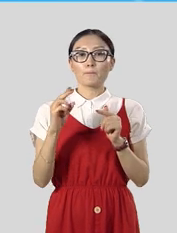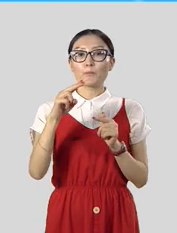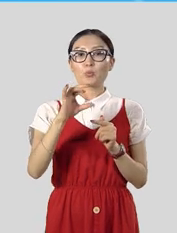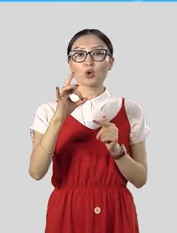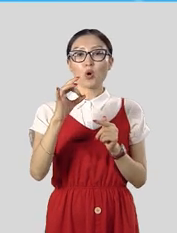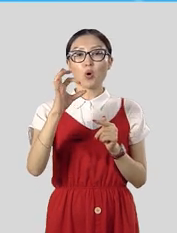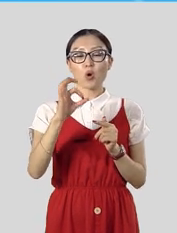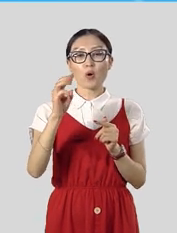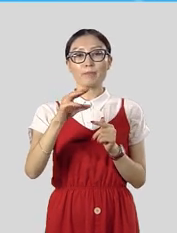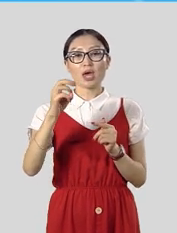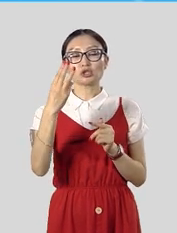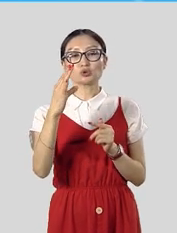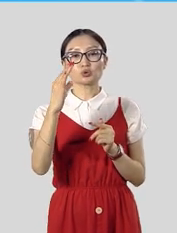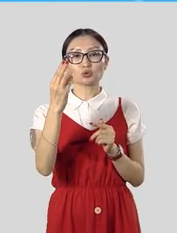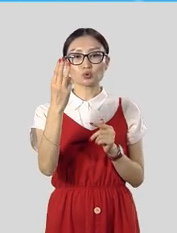Промежуточные или